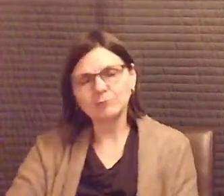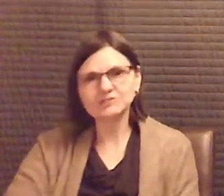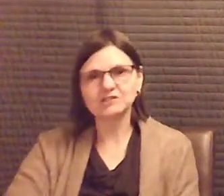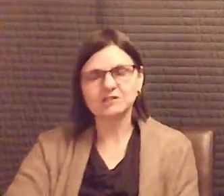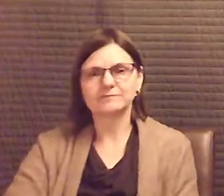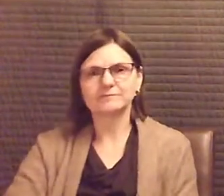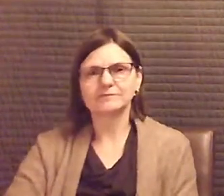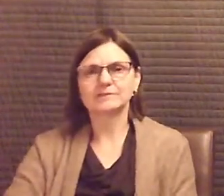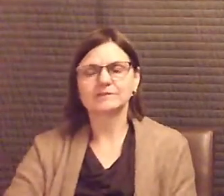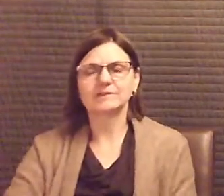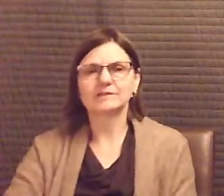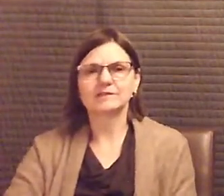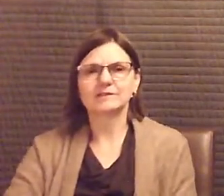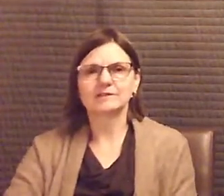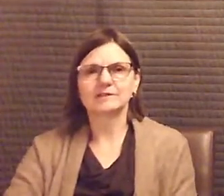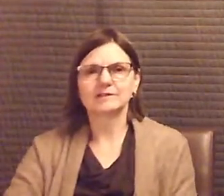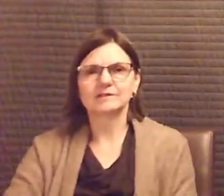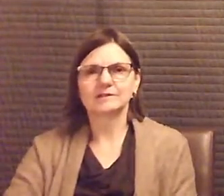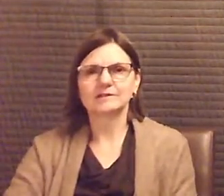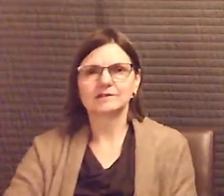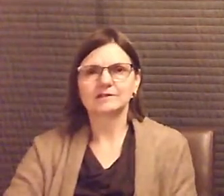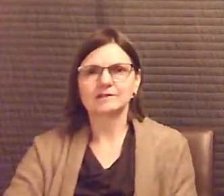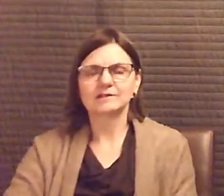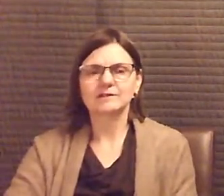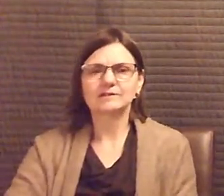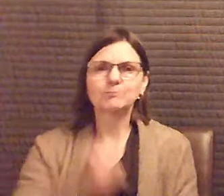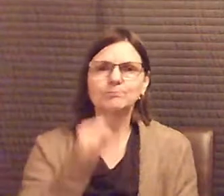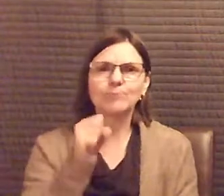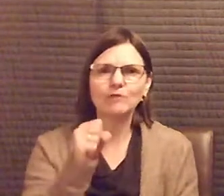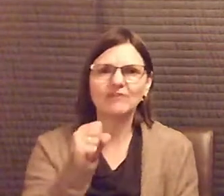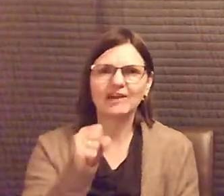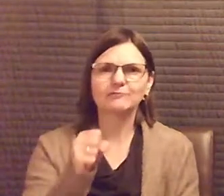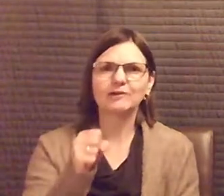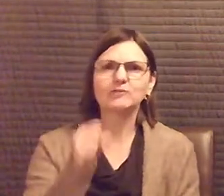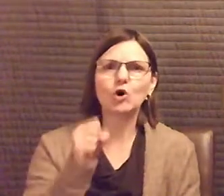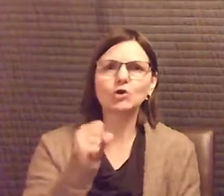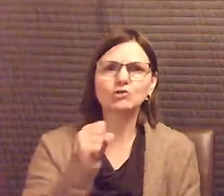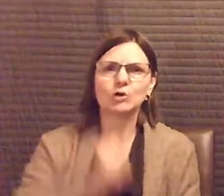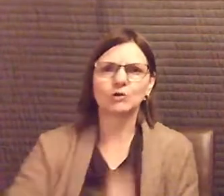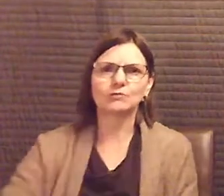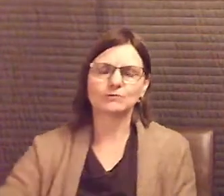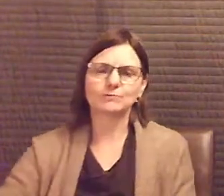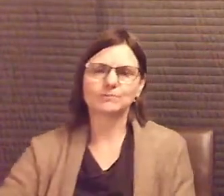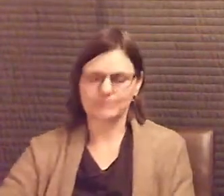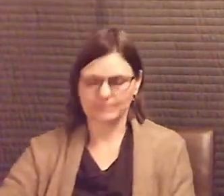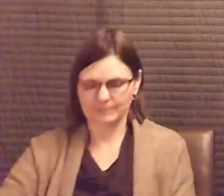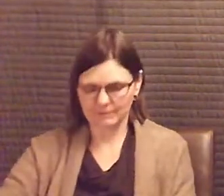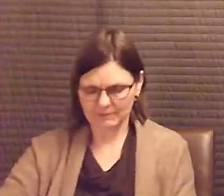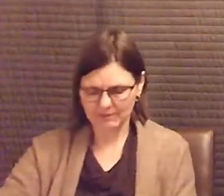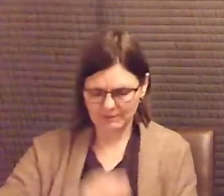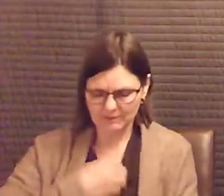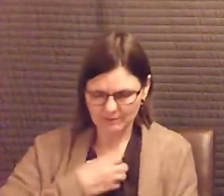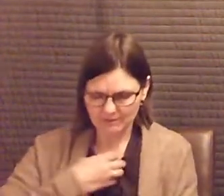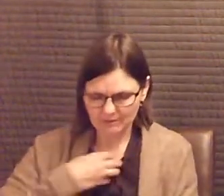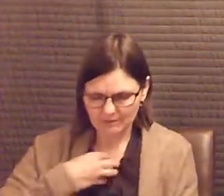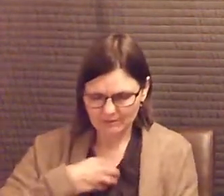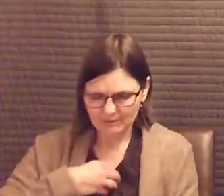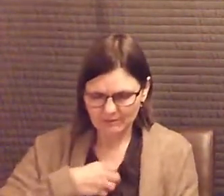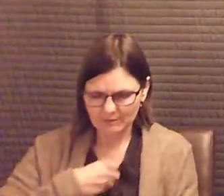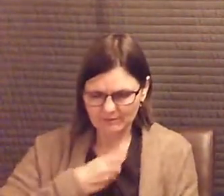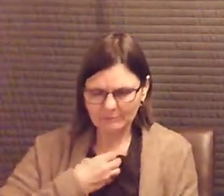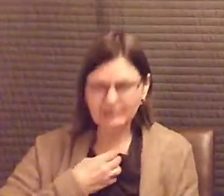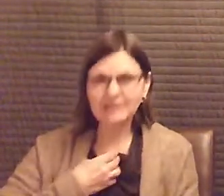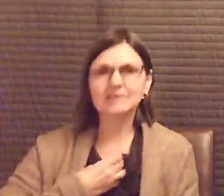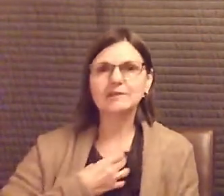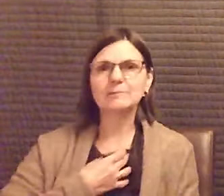vermorzelen de stroom familie ontdekt van ongeloof gewoontes die drie dingen hier plus 3